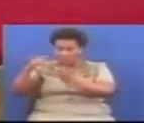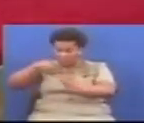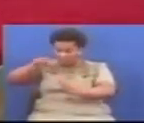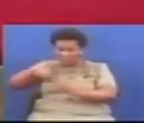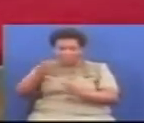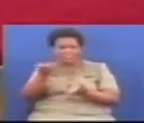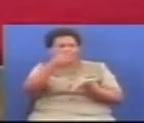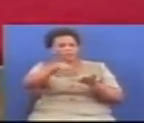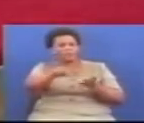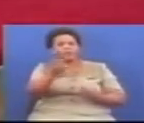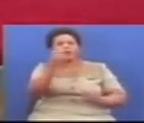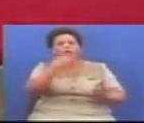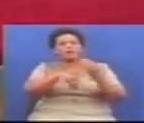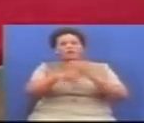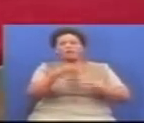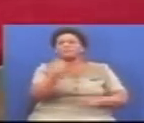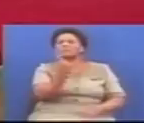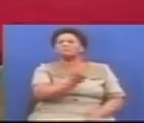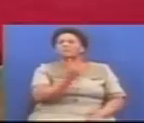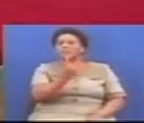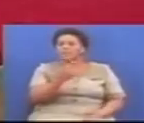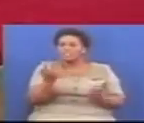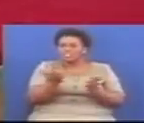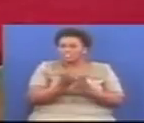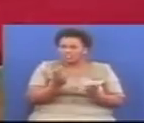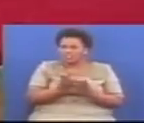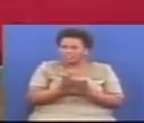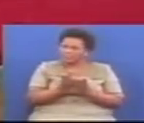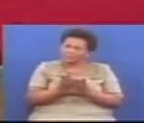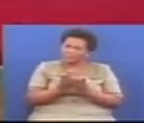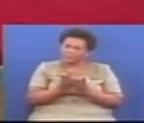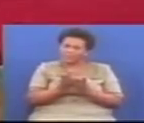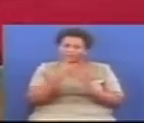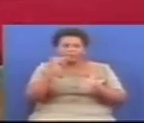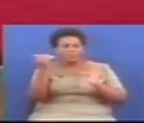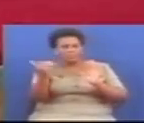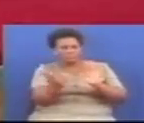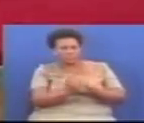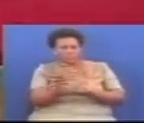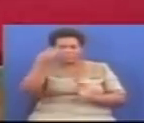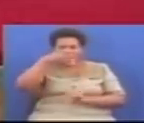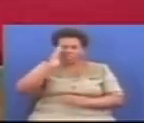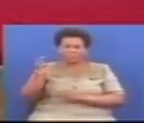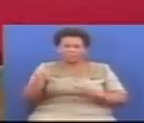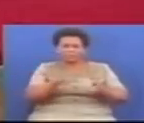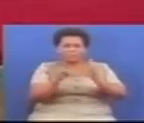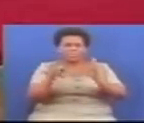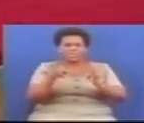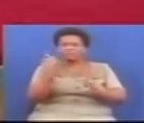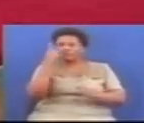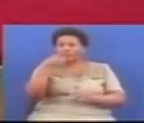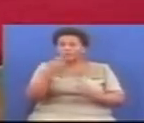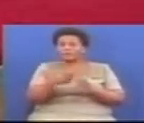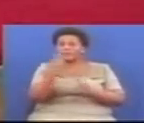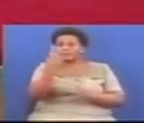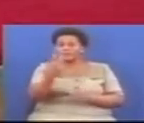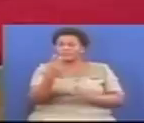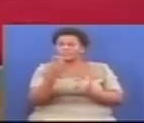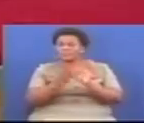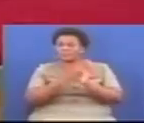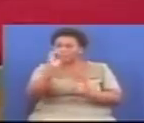20% ya mapato ya ndani ya halmashauri kwa mujibu wa sheria ya fedha za serikali za mitaa sura namba 290. Ulipaji wa posho viongozi